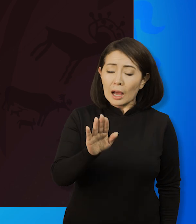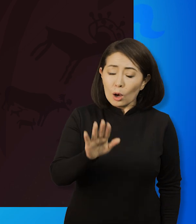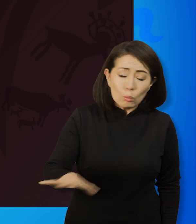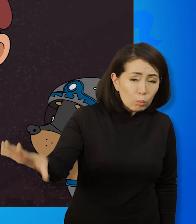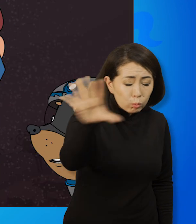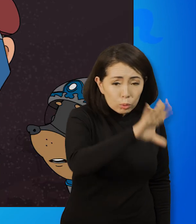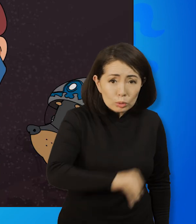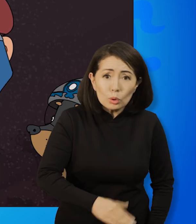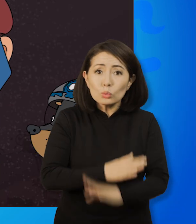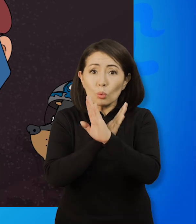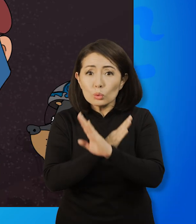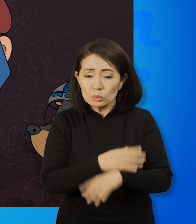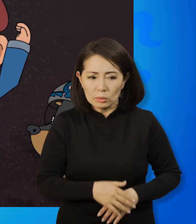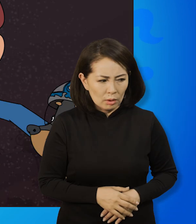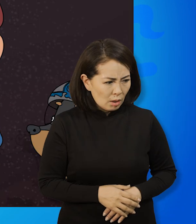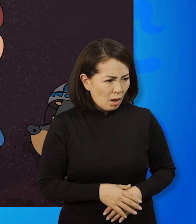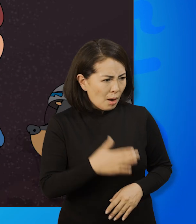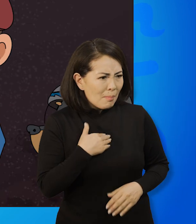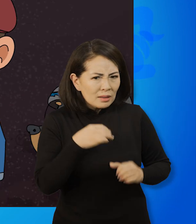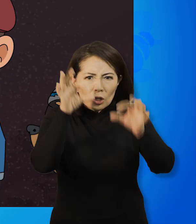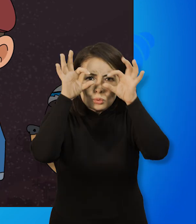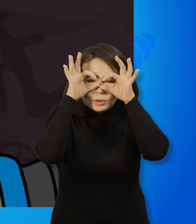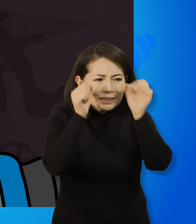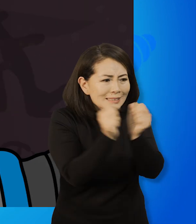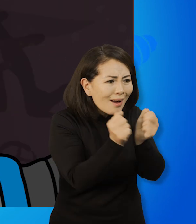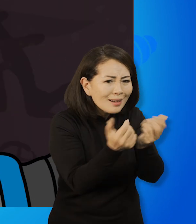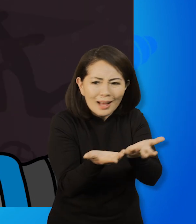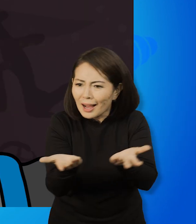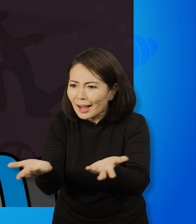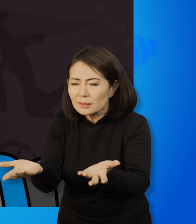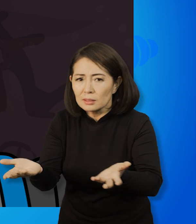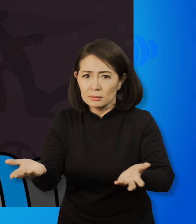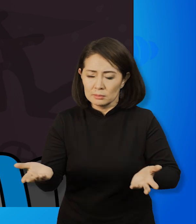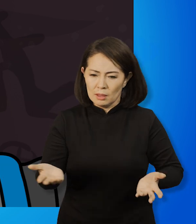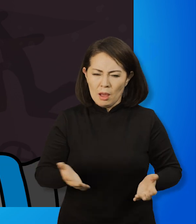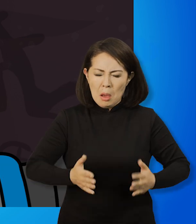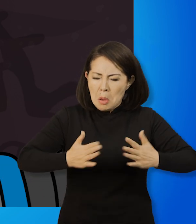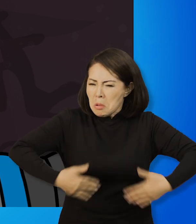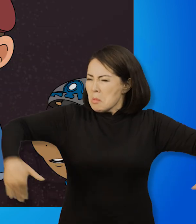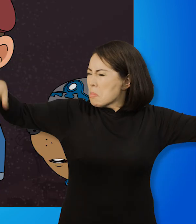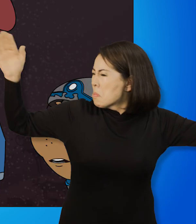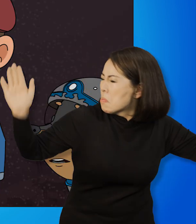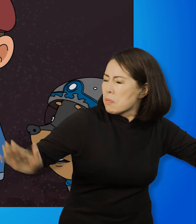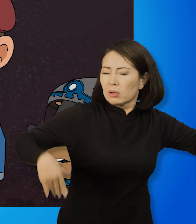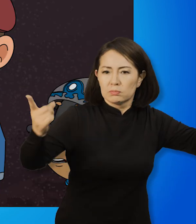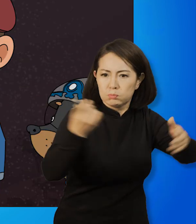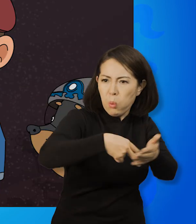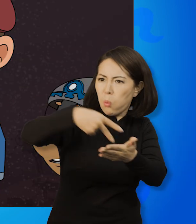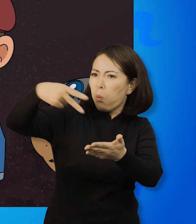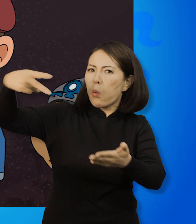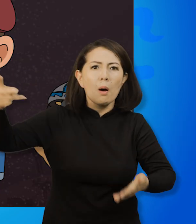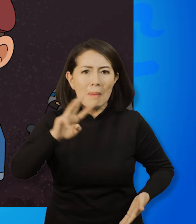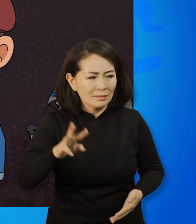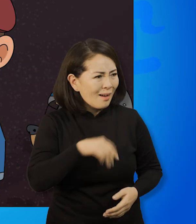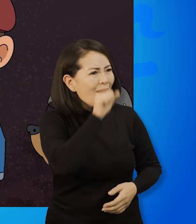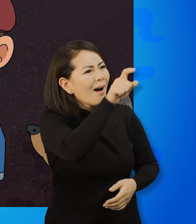Бүгд болсноо. Яна, манай нүдний шилтэн найз байхгүй байна. Аврах шууны дэвлэлтэнд хисчих шиг боллоо. Яна хаа, манай